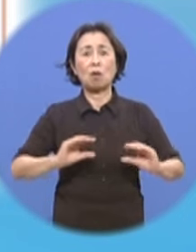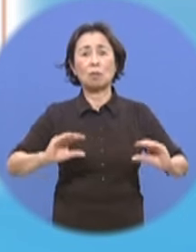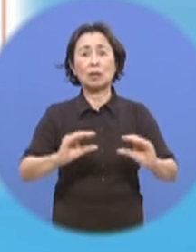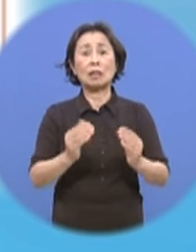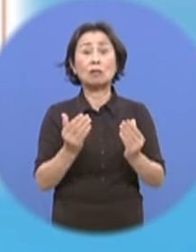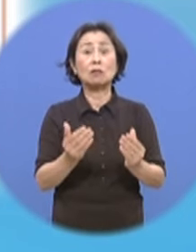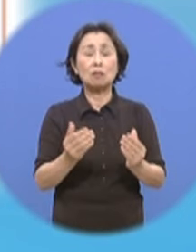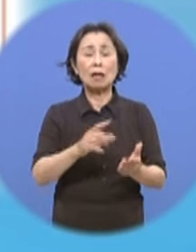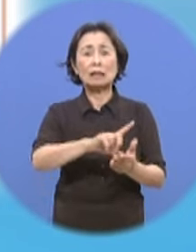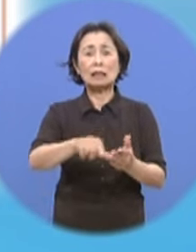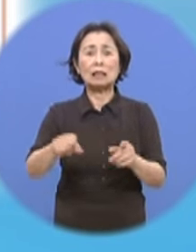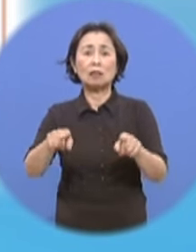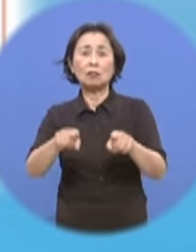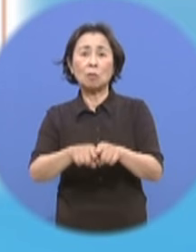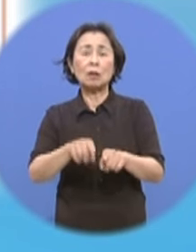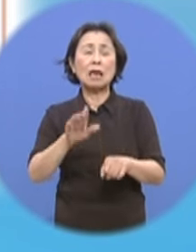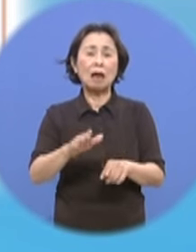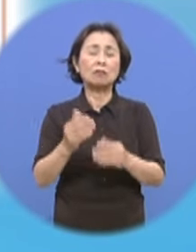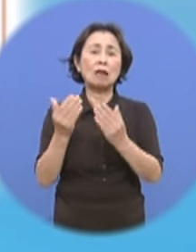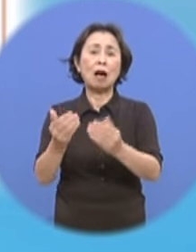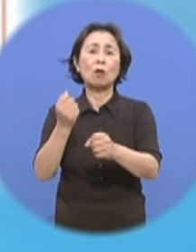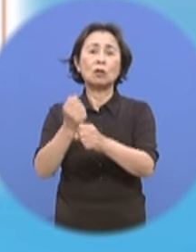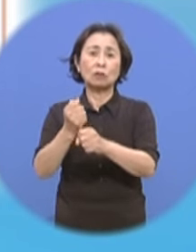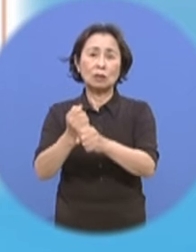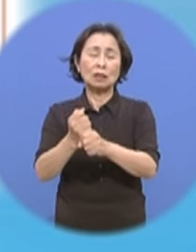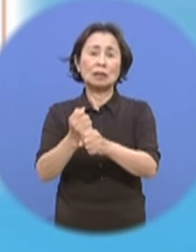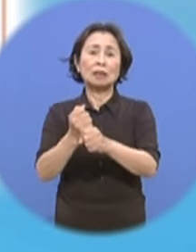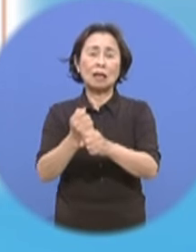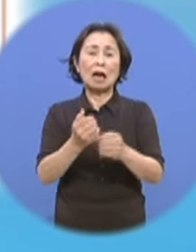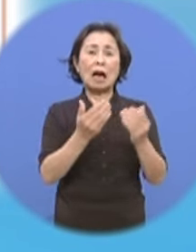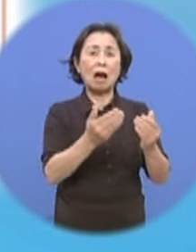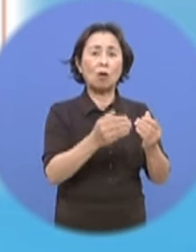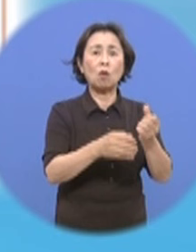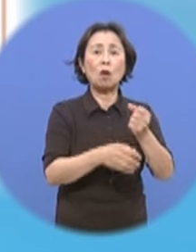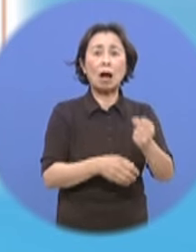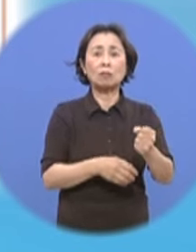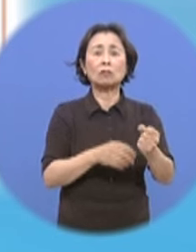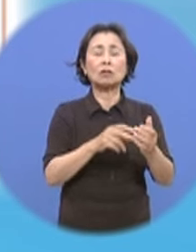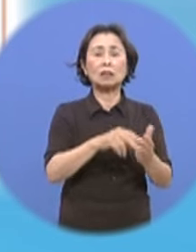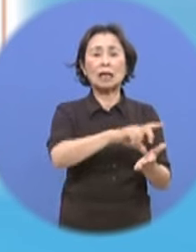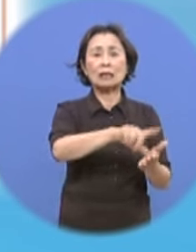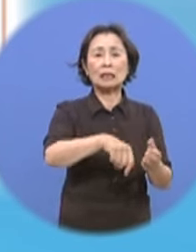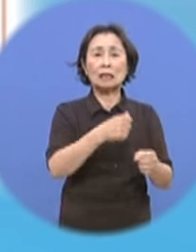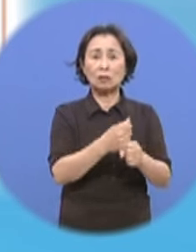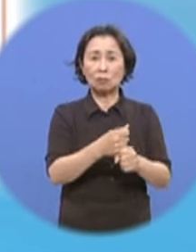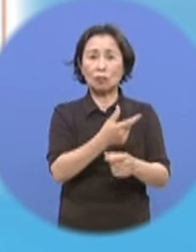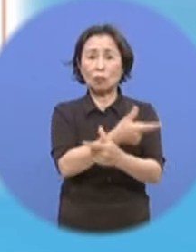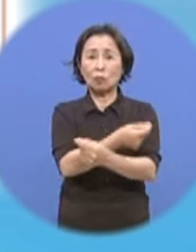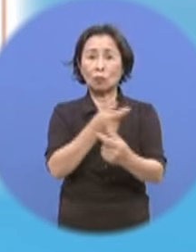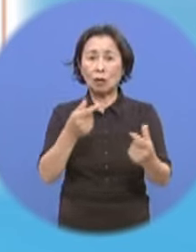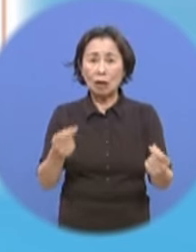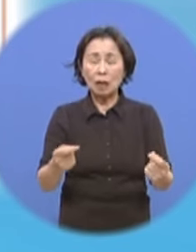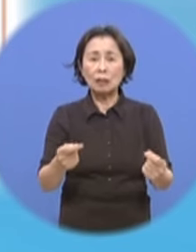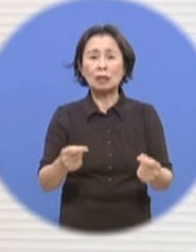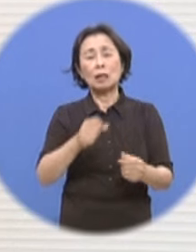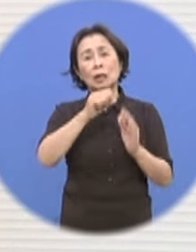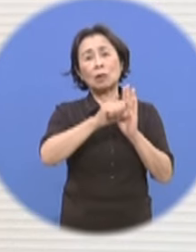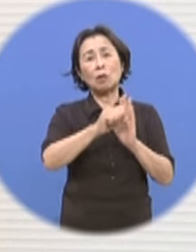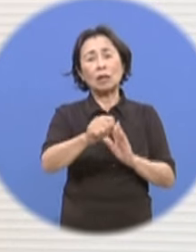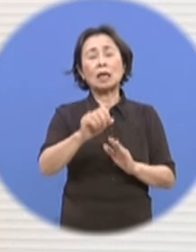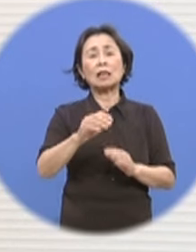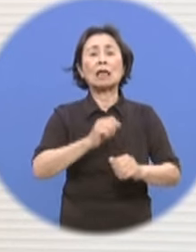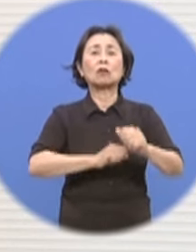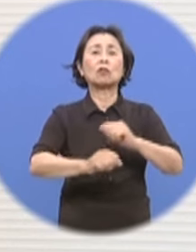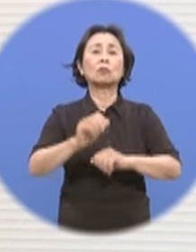地域と共にある学校作りと学校を核とした地域づり双方の推進に有効な取り組みだと考えています